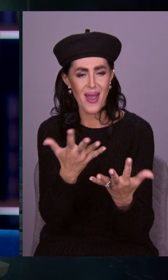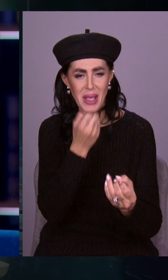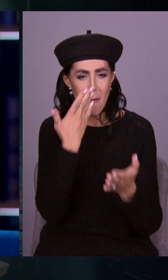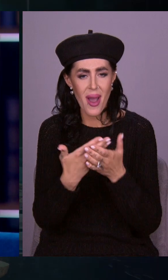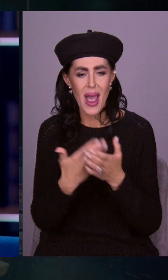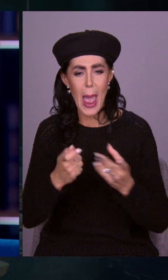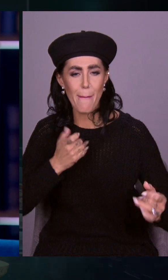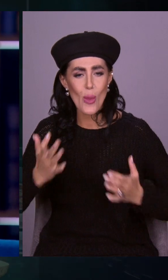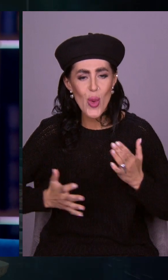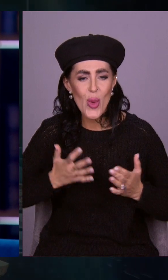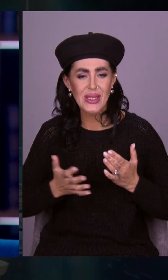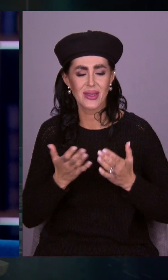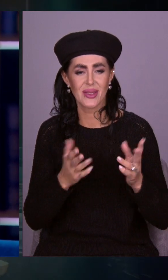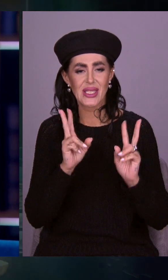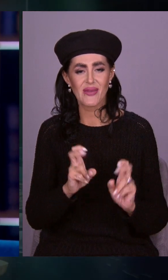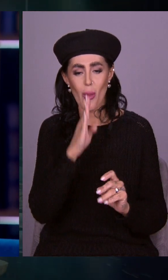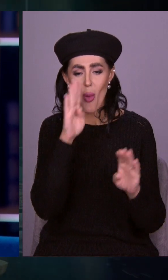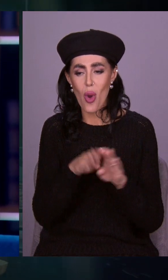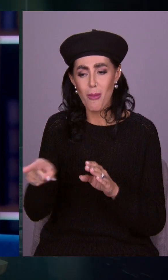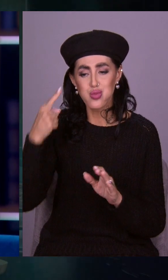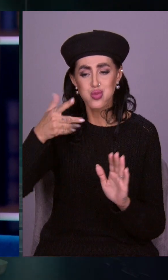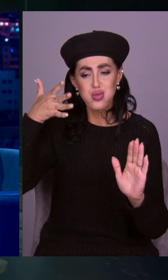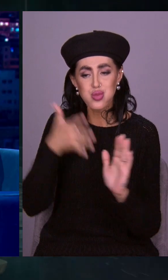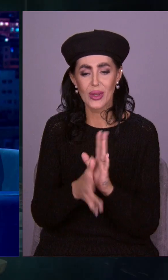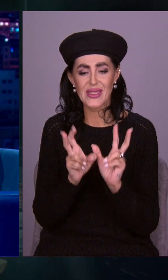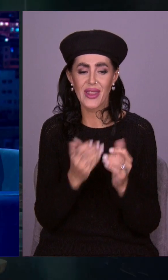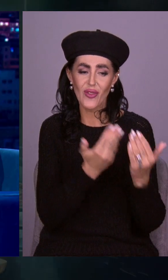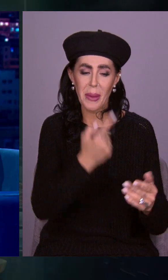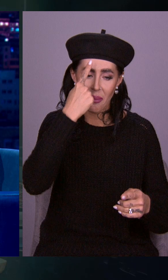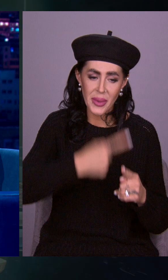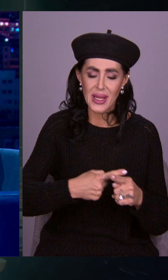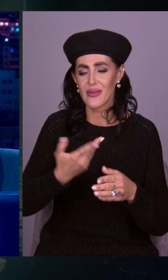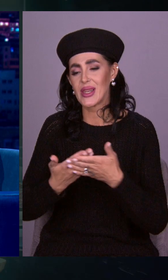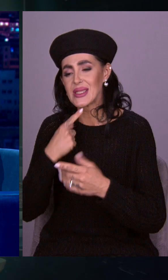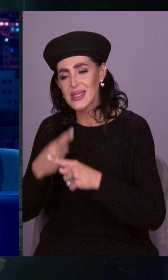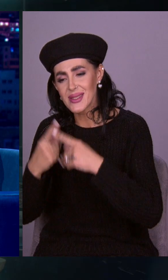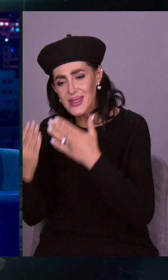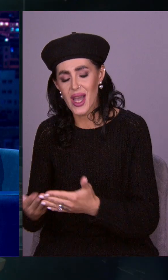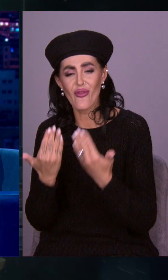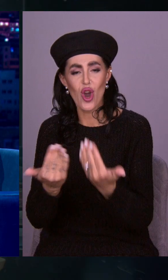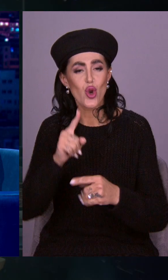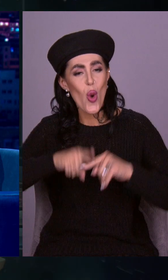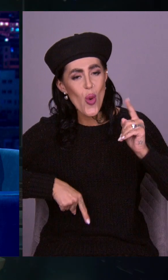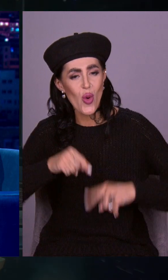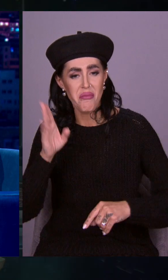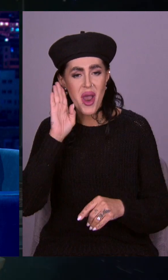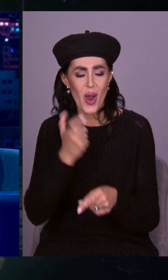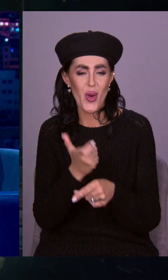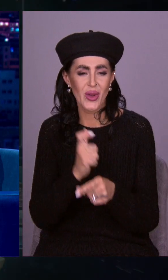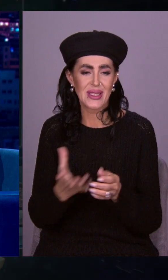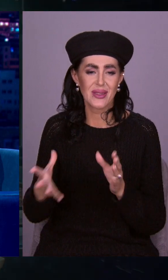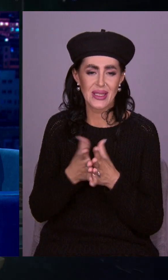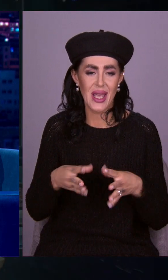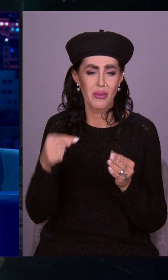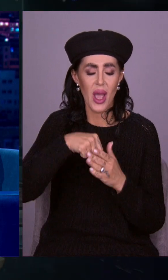вже розуміє, що він повноцінний член суспільства, це його брати, це його брат, це його сестра, це його батьки, він все це вже розуміє. Він не